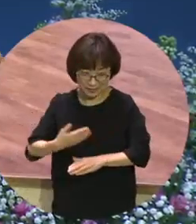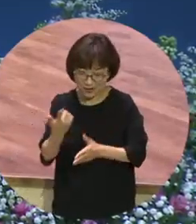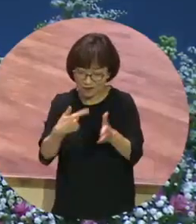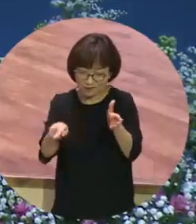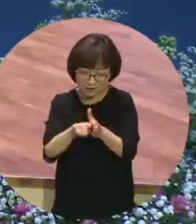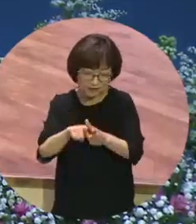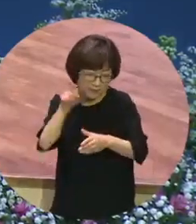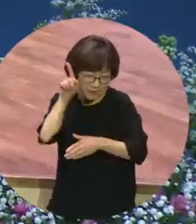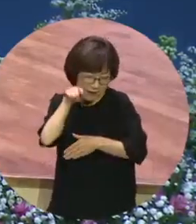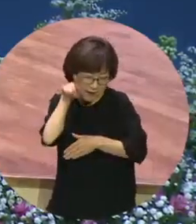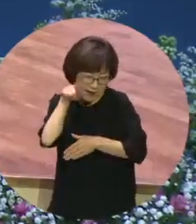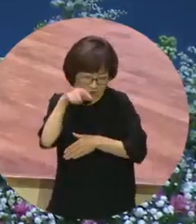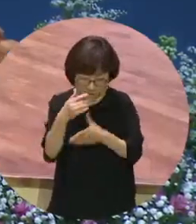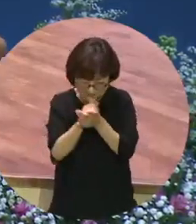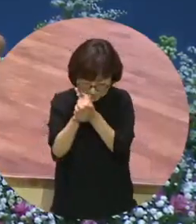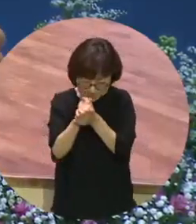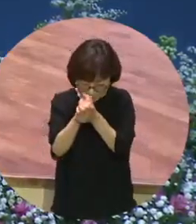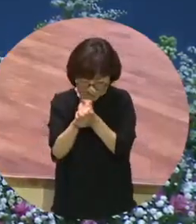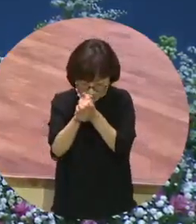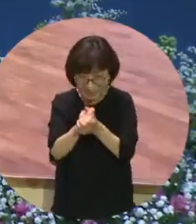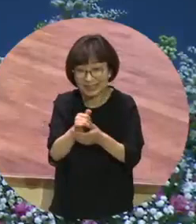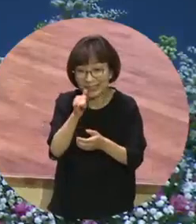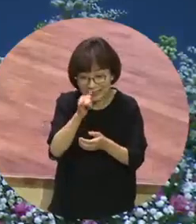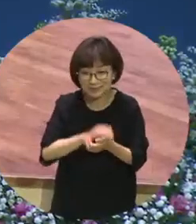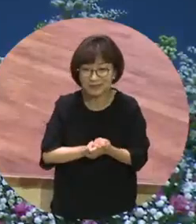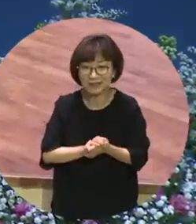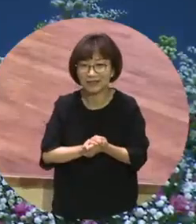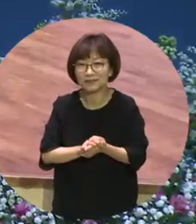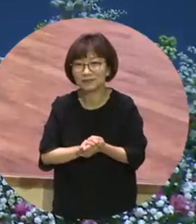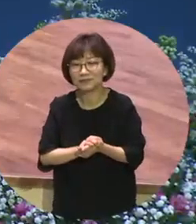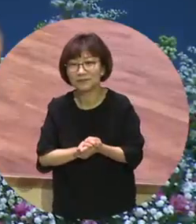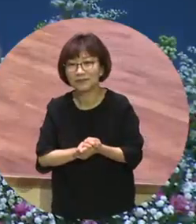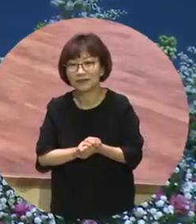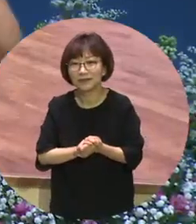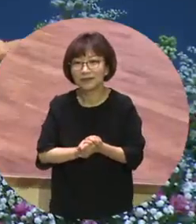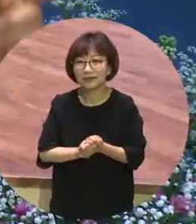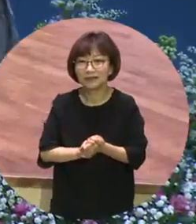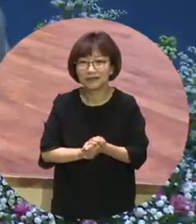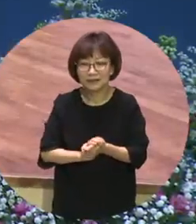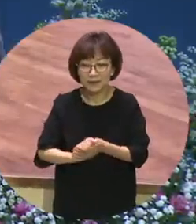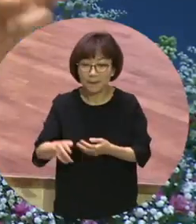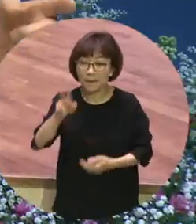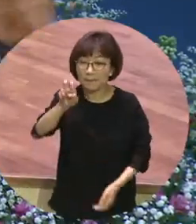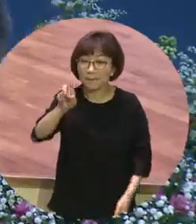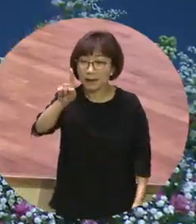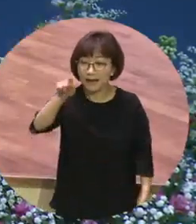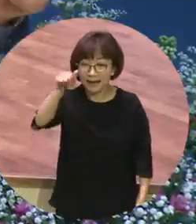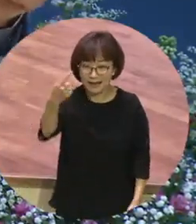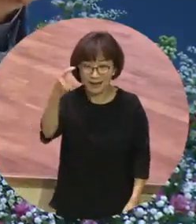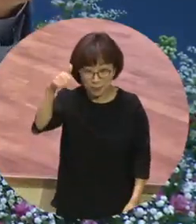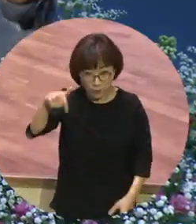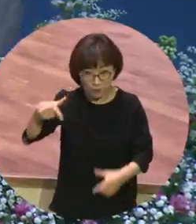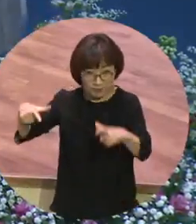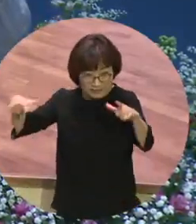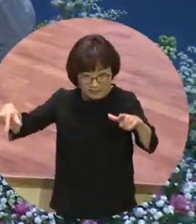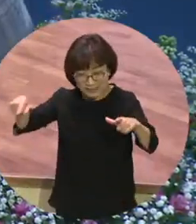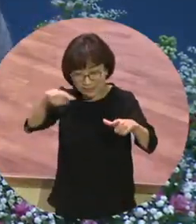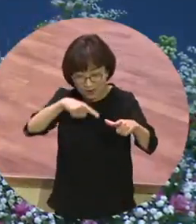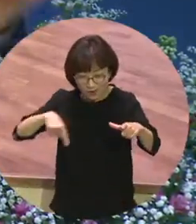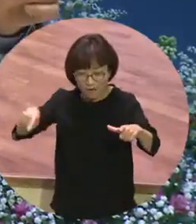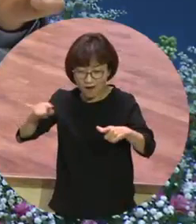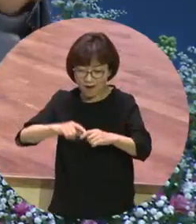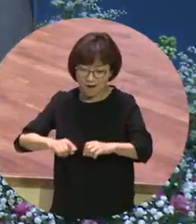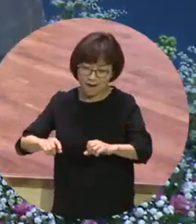하나님 사천지교회 사역자를 통하여 교육자를 통하여 사천지교회 확장되었고 마곡의 김대인 목사를 포함한 그의 캠프팀을 통하여 구원의